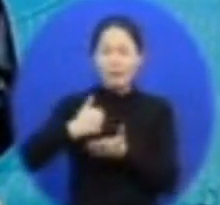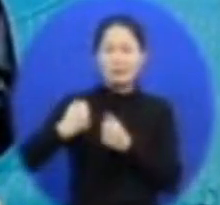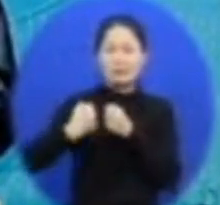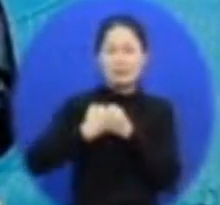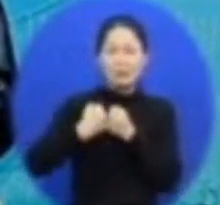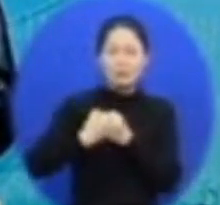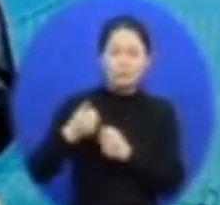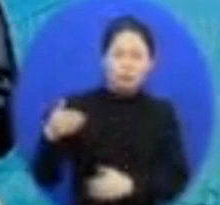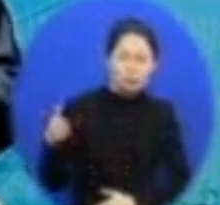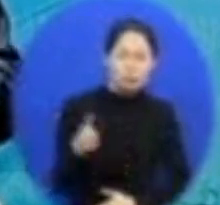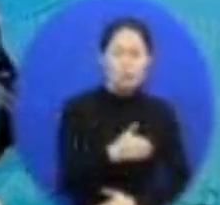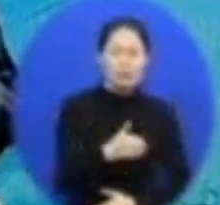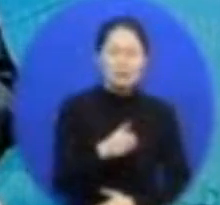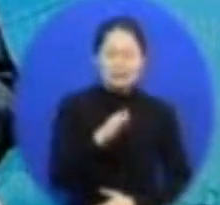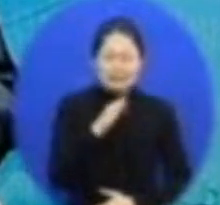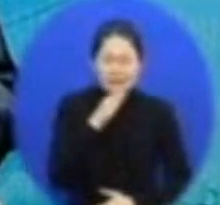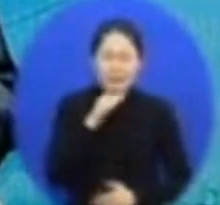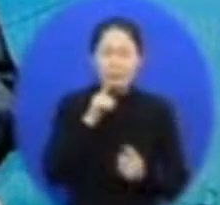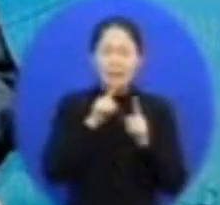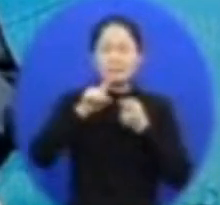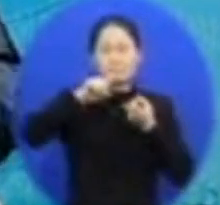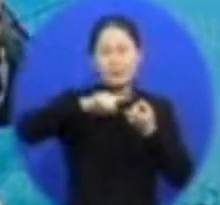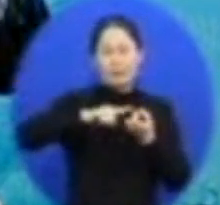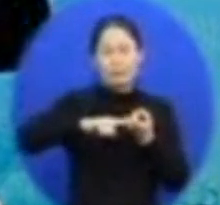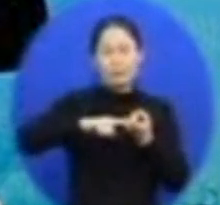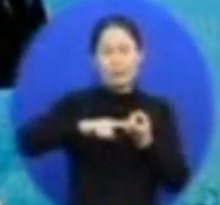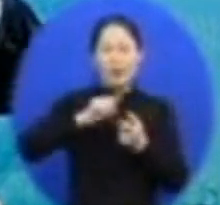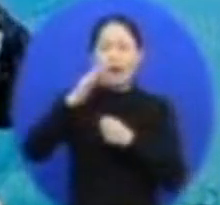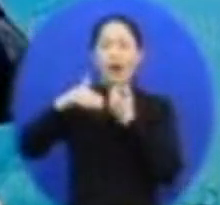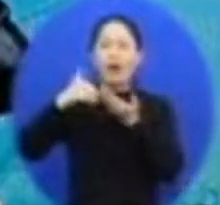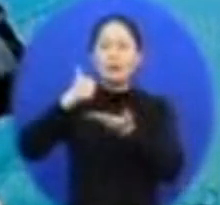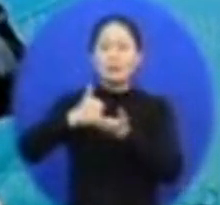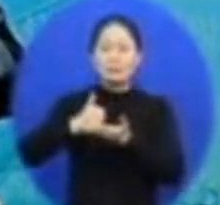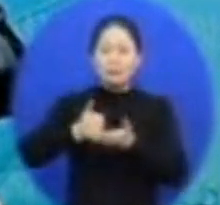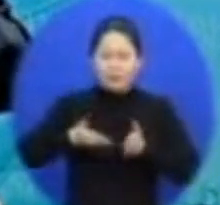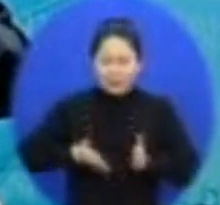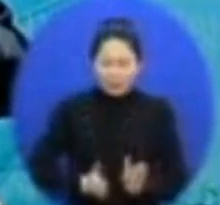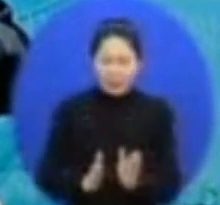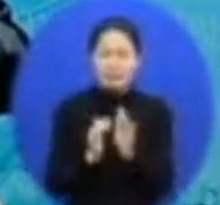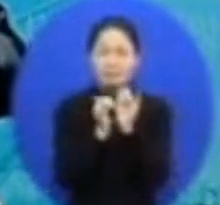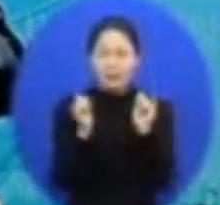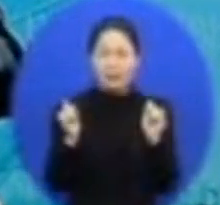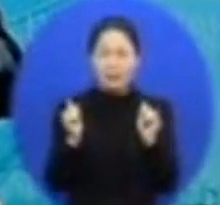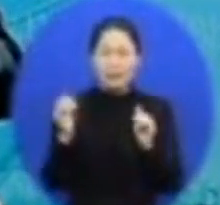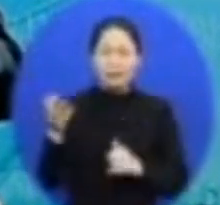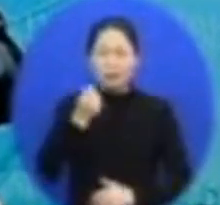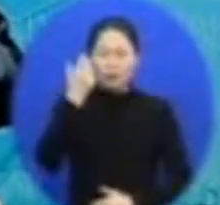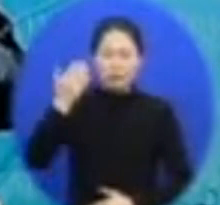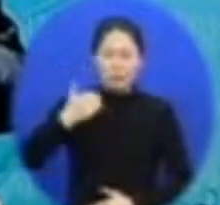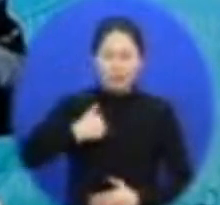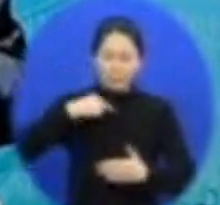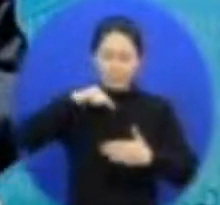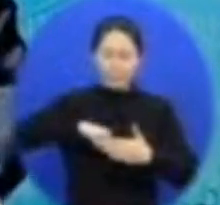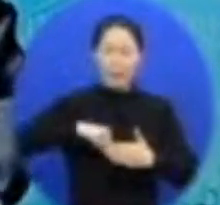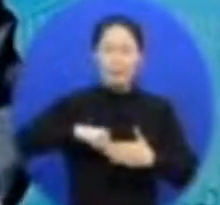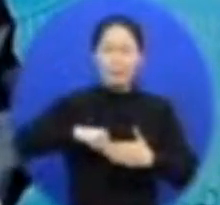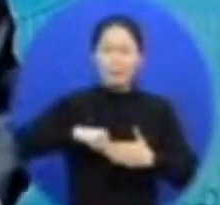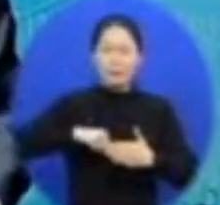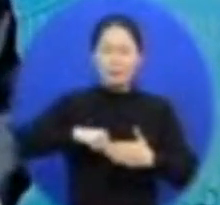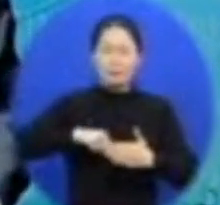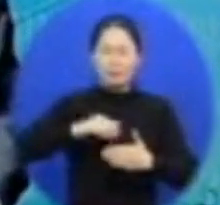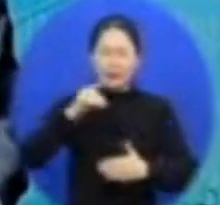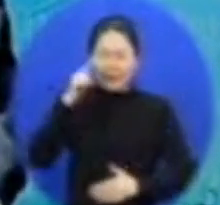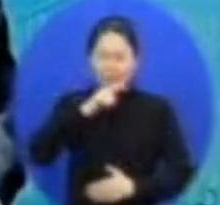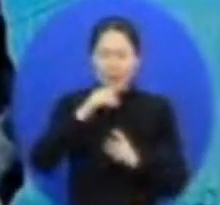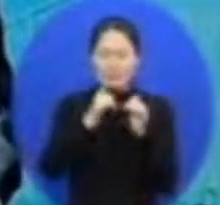되면서부터 진짜 말씀 그대로 하나님께로 나신 자가 성령께서 내 마음 안에서 악한 자가